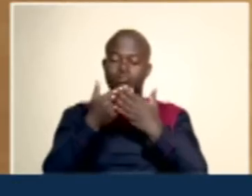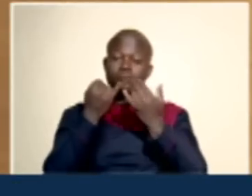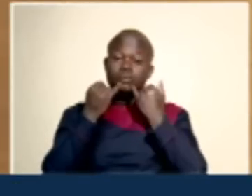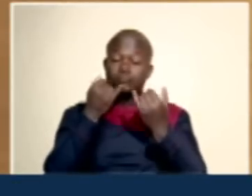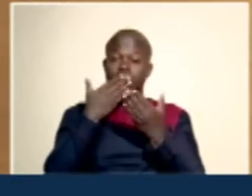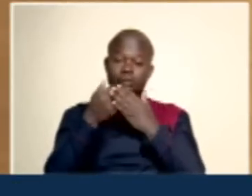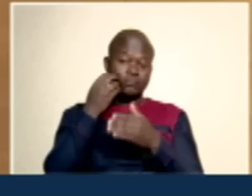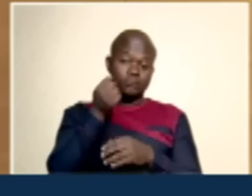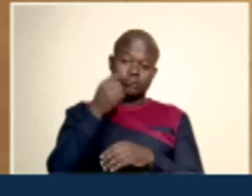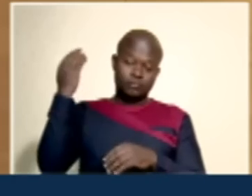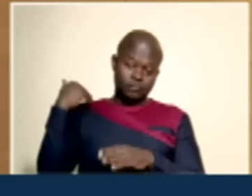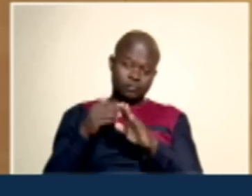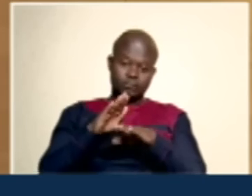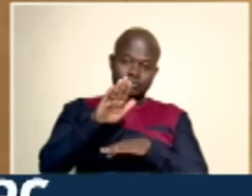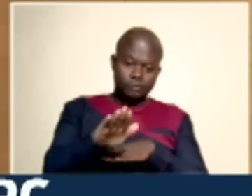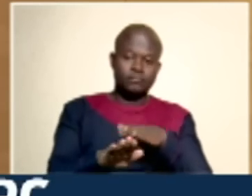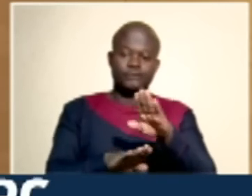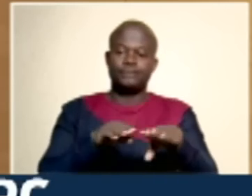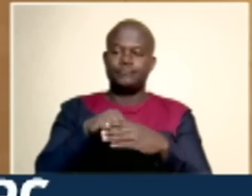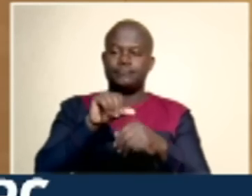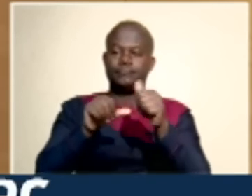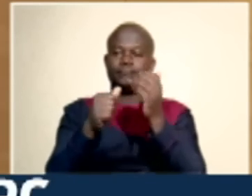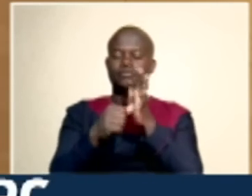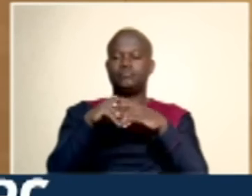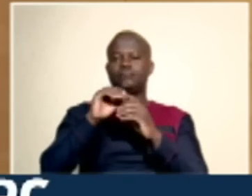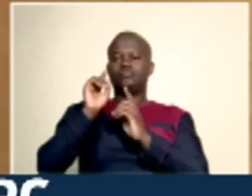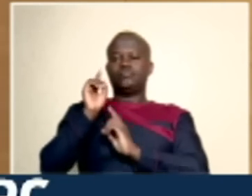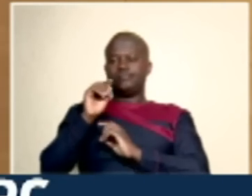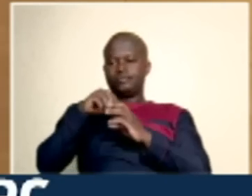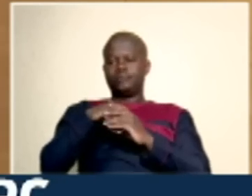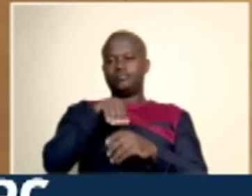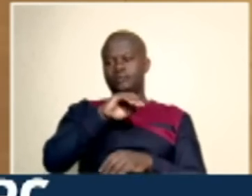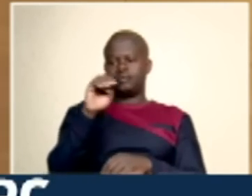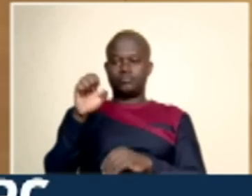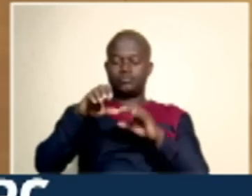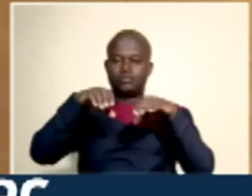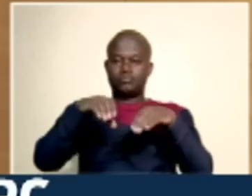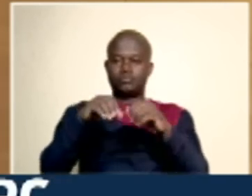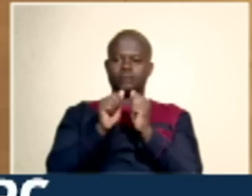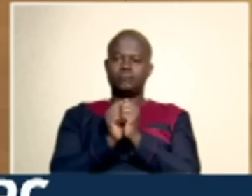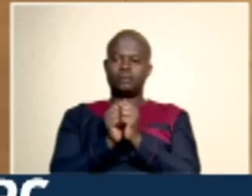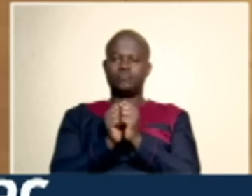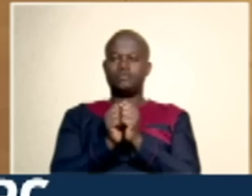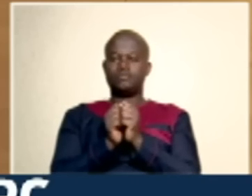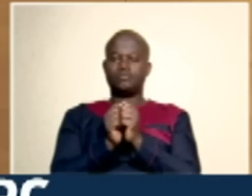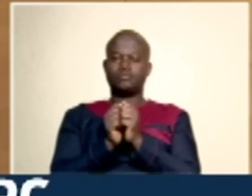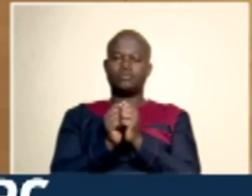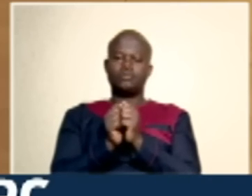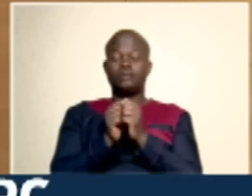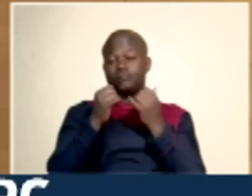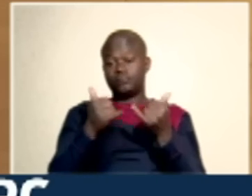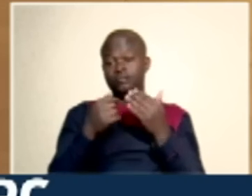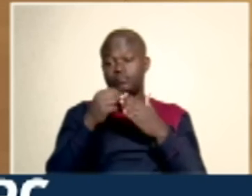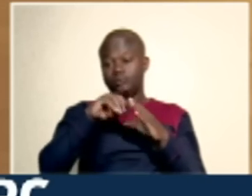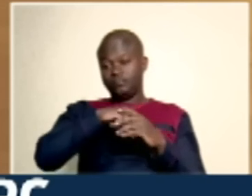kwezi guheruka hatewe intambwe ikomeye kuri iki kibazo cy'umutekano mu Burasirazuba bwa Repubulika ya Demokarasi ya Kongo. Ubu